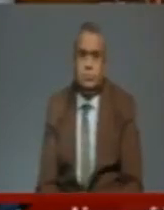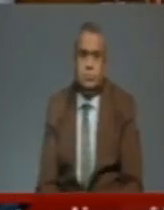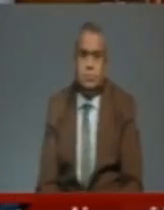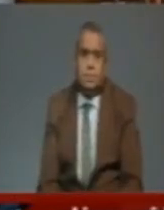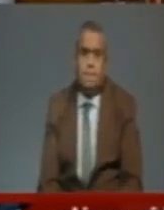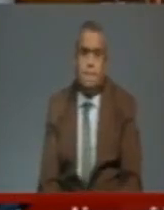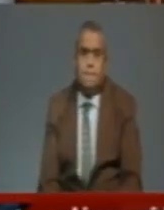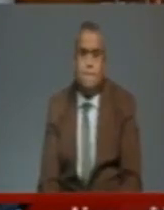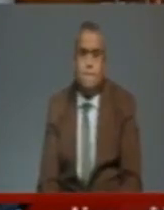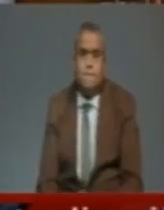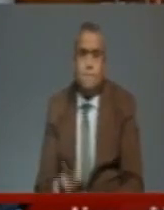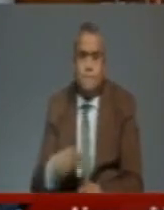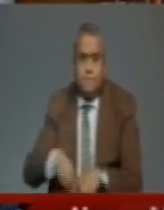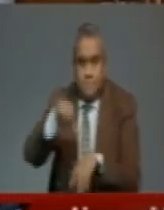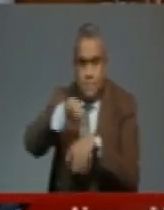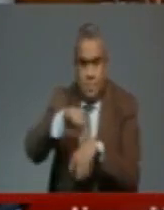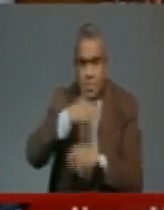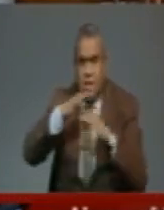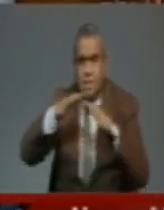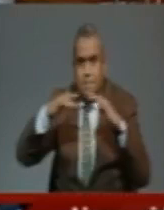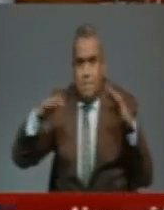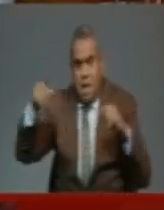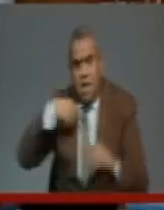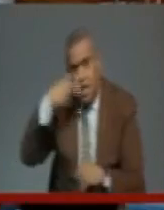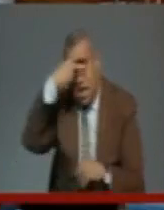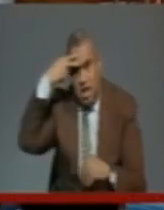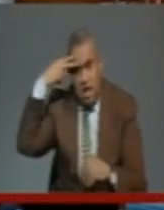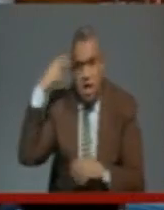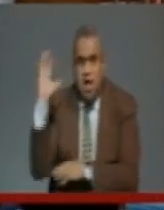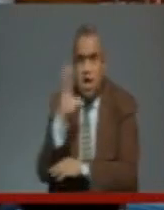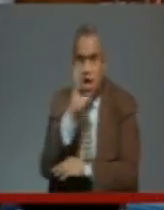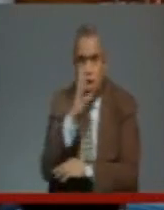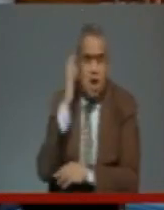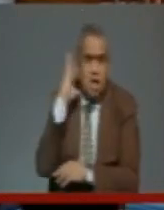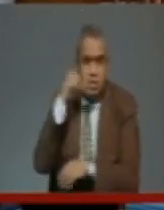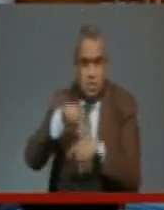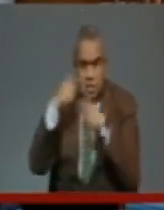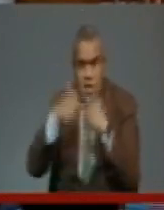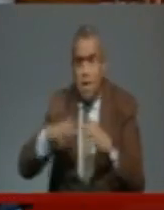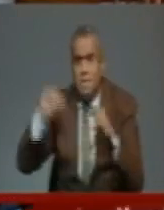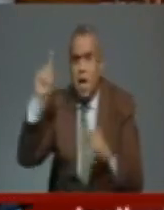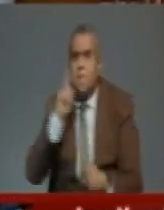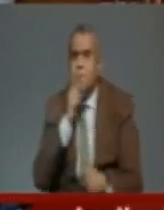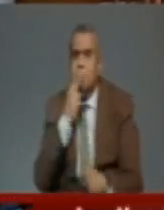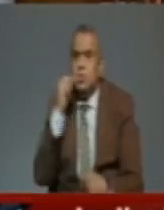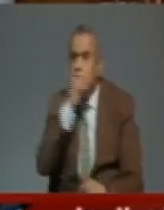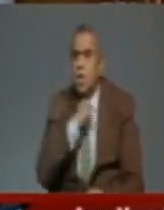فارجع يا فندم لمينا العريش وده من اهم الموانئ المصريه على البحر المتوسط دلوقتي واخد